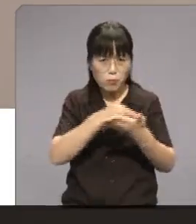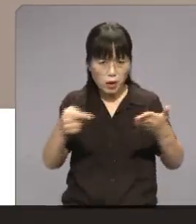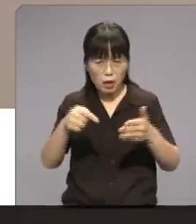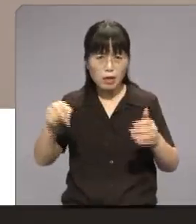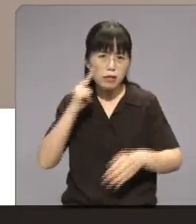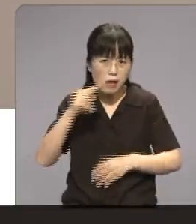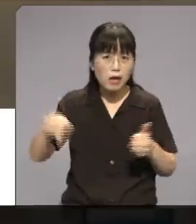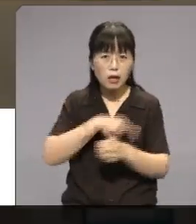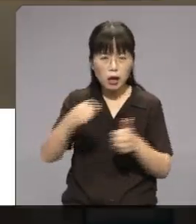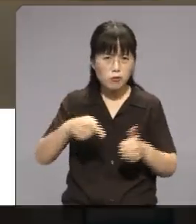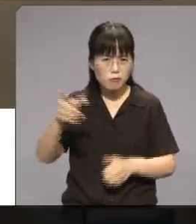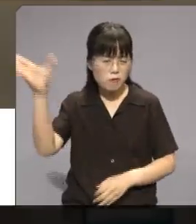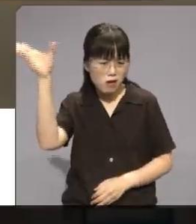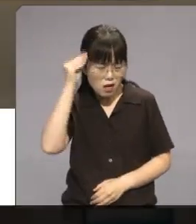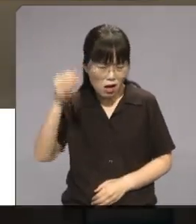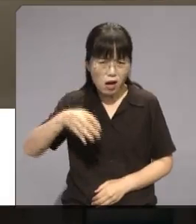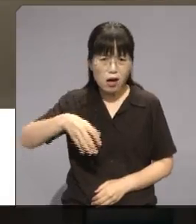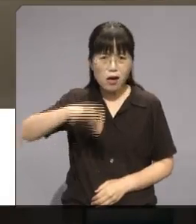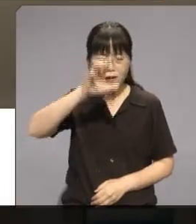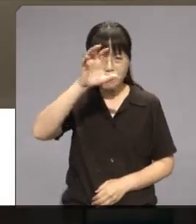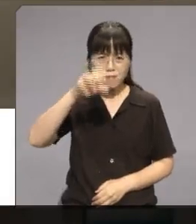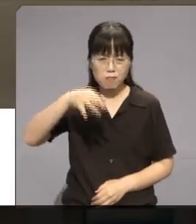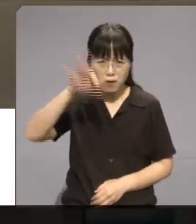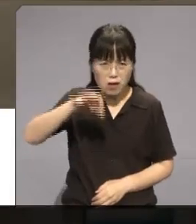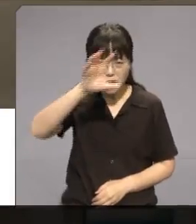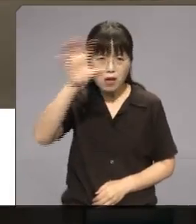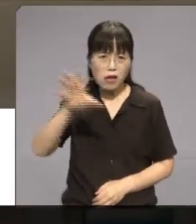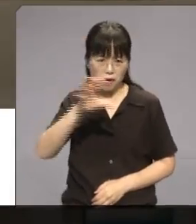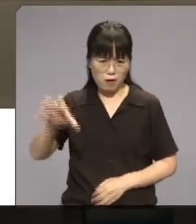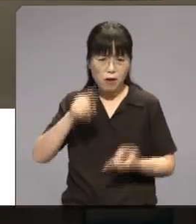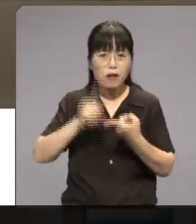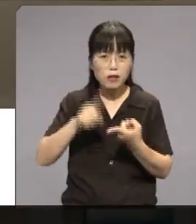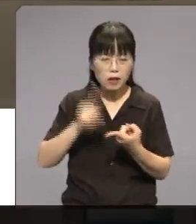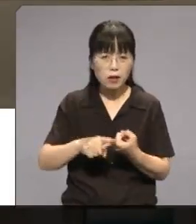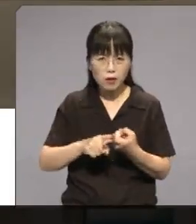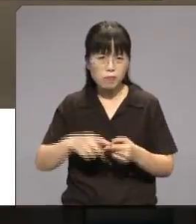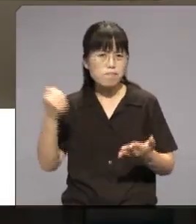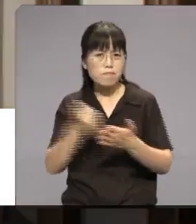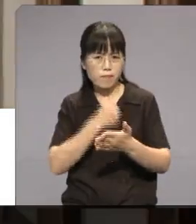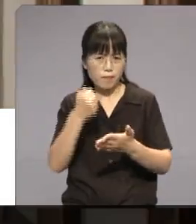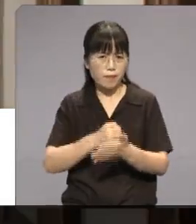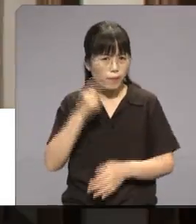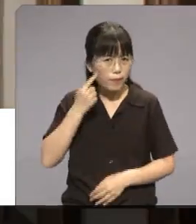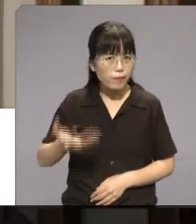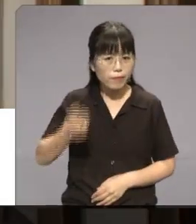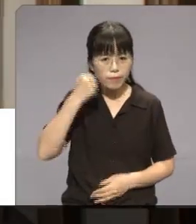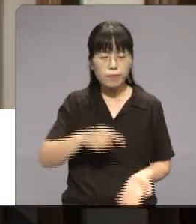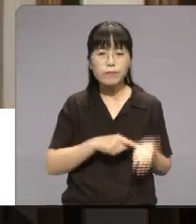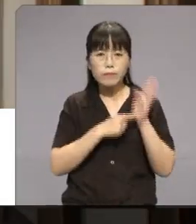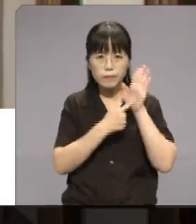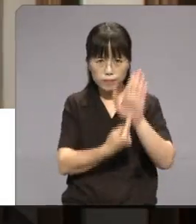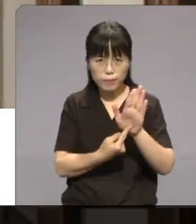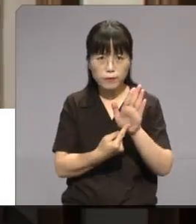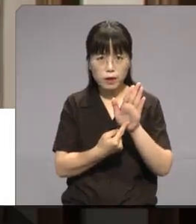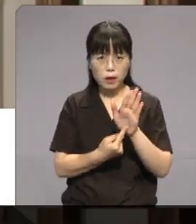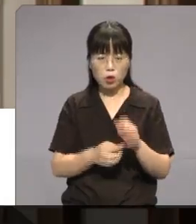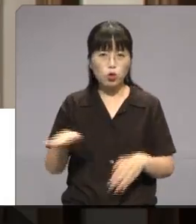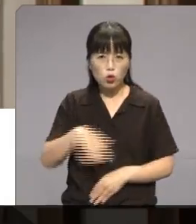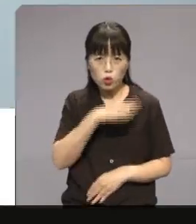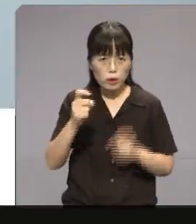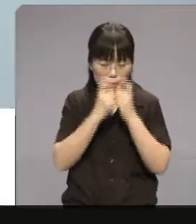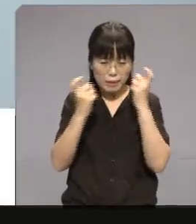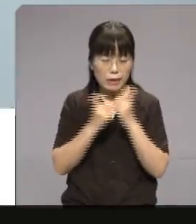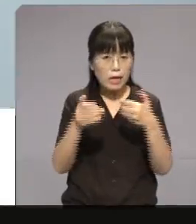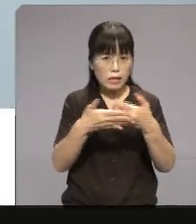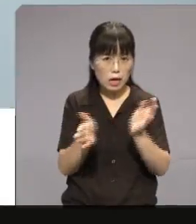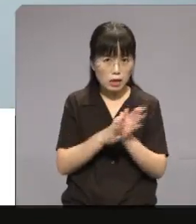상황에도 몰상식하고 저급한 행위를 반복한 것에 대해 유감스럽게 생각한다고 말했습니다. 우리